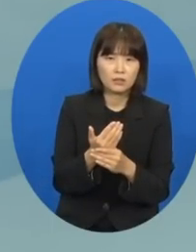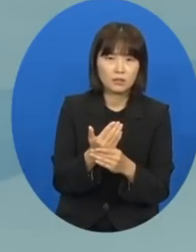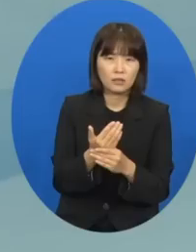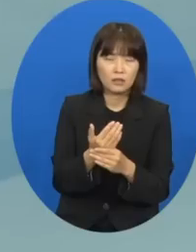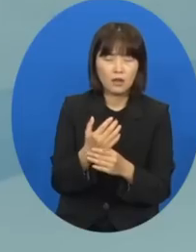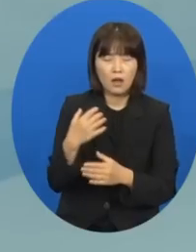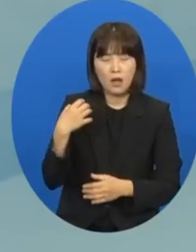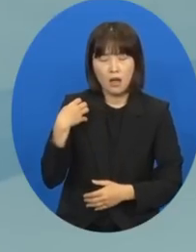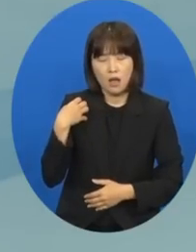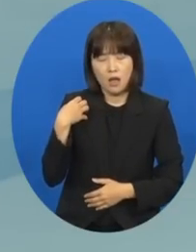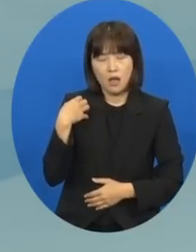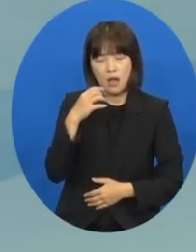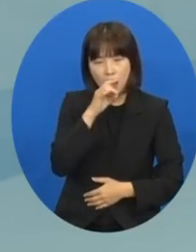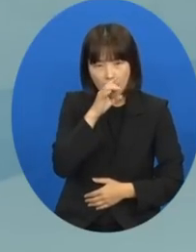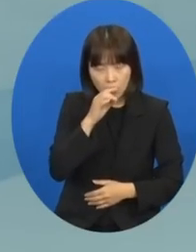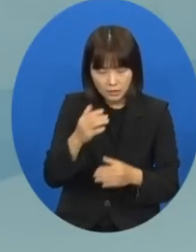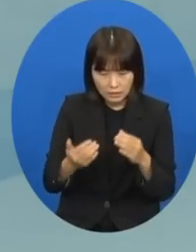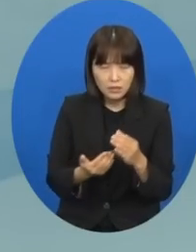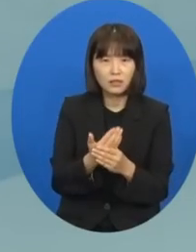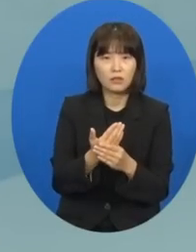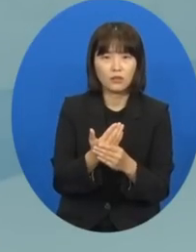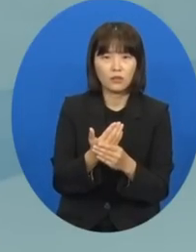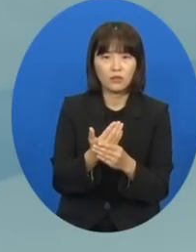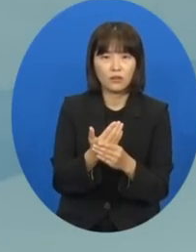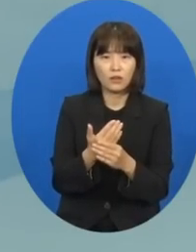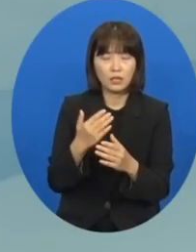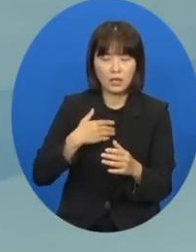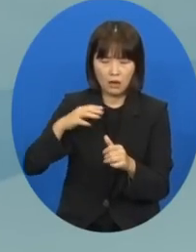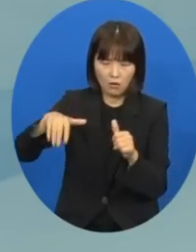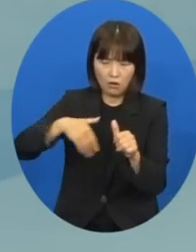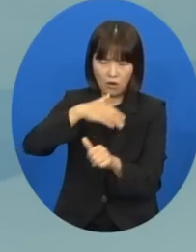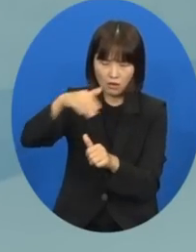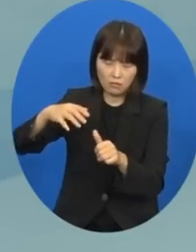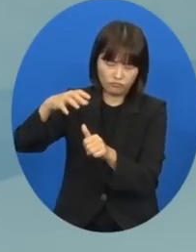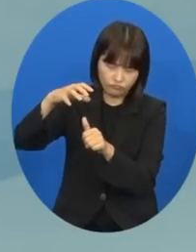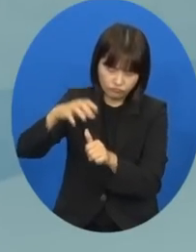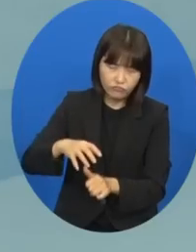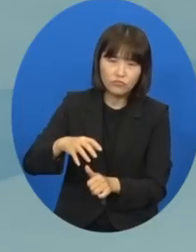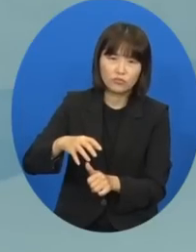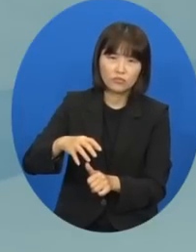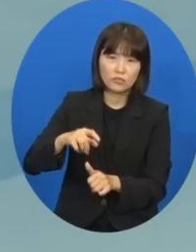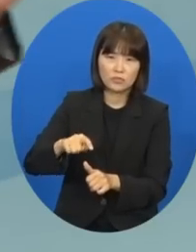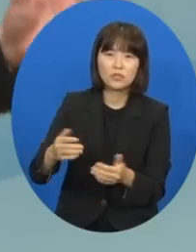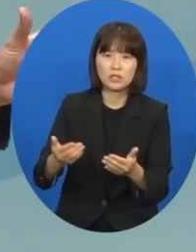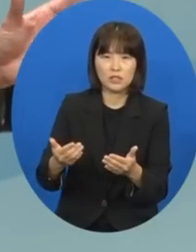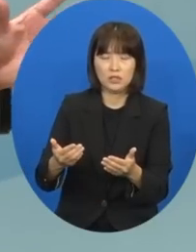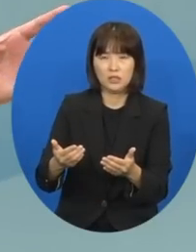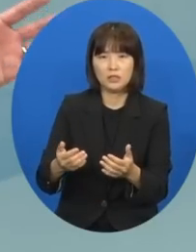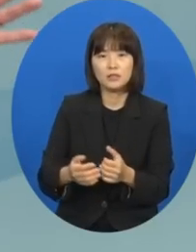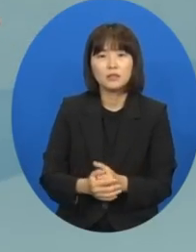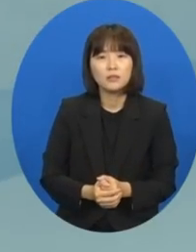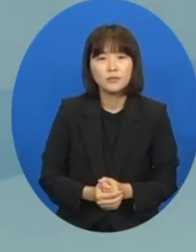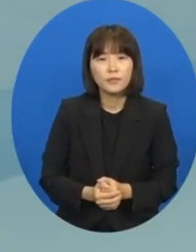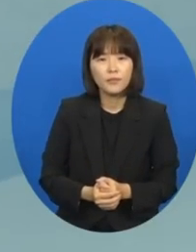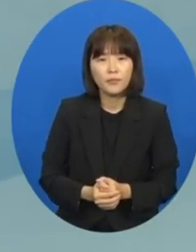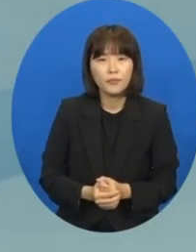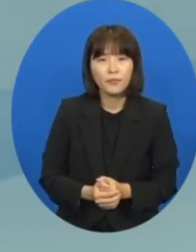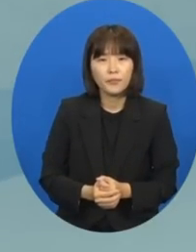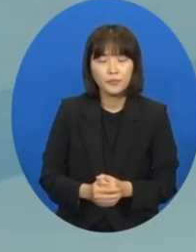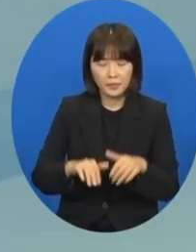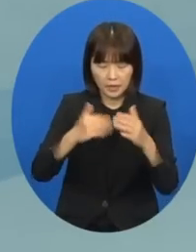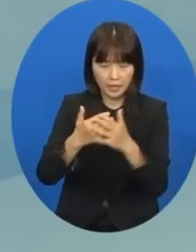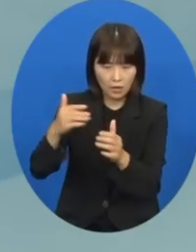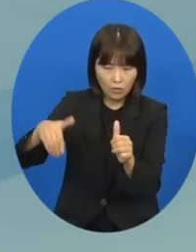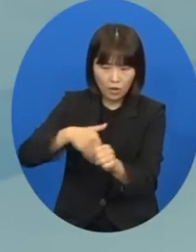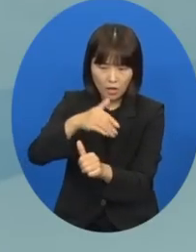수 없는 사건이 터져가지고 내가 환경적으로 정말 막 눌리게 되어지는 그런 일들이 터져요. 다 이게 뭐냐면 환경으로